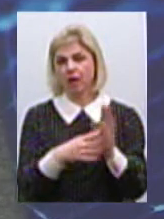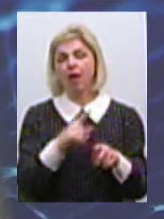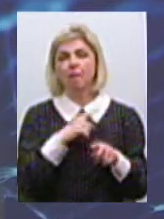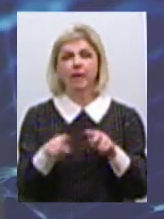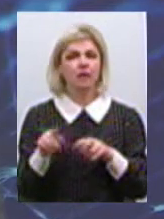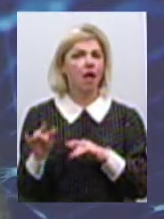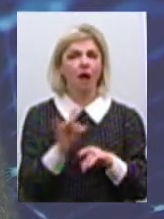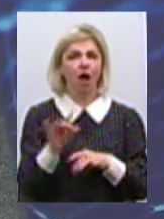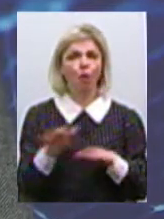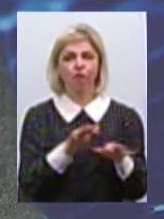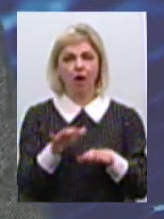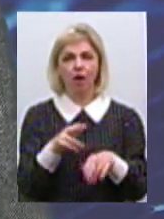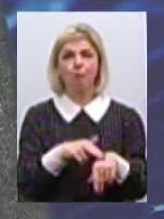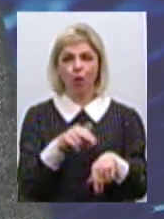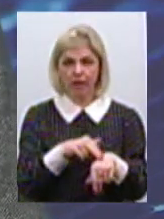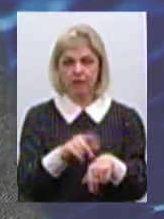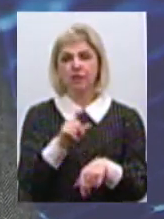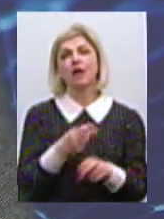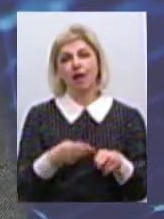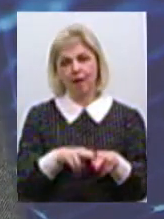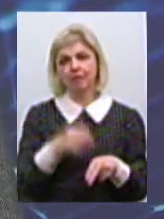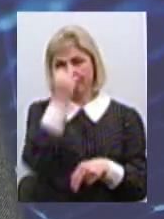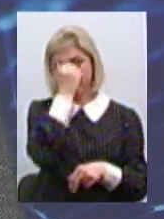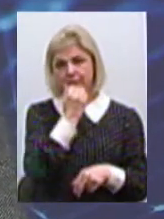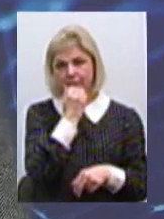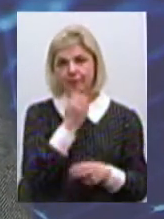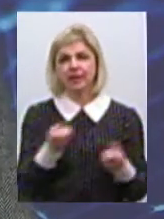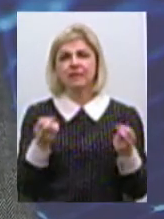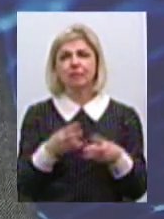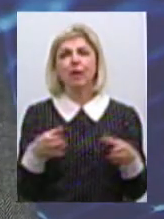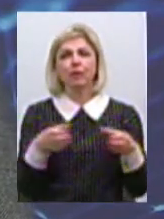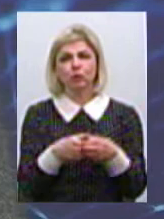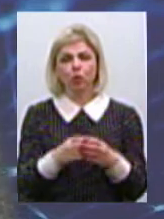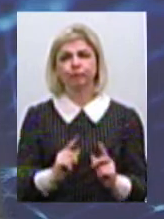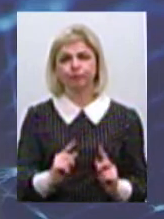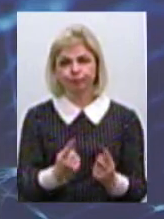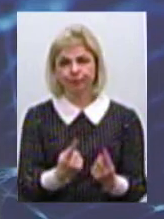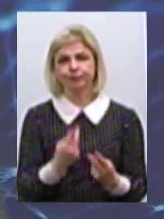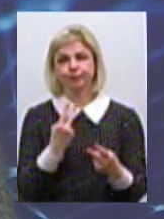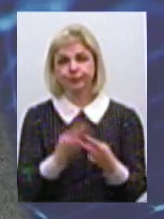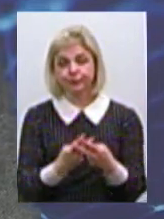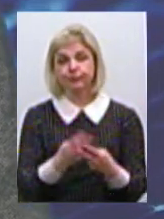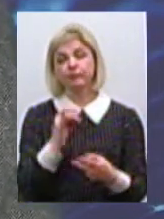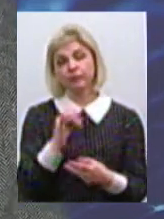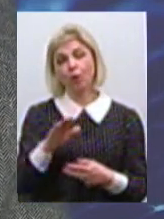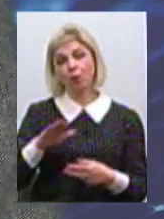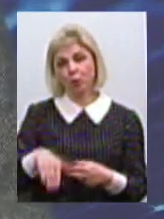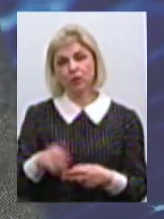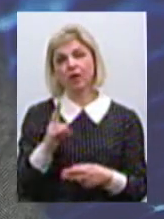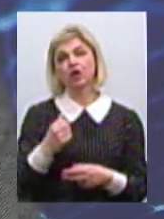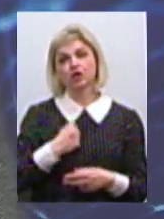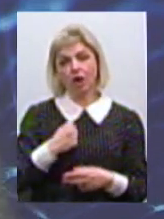зреагувала поліція, за що їм дякуємо. Спецпідрозділ заарештував, затримав, але потім,